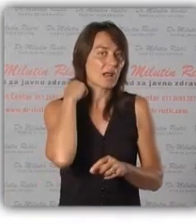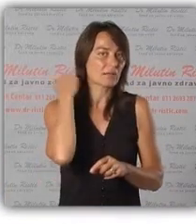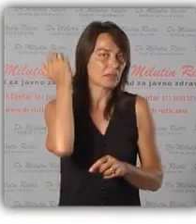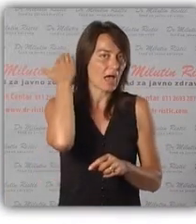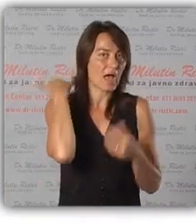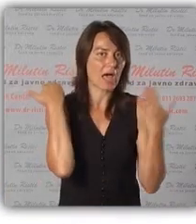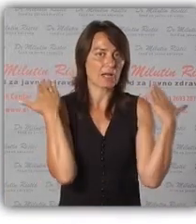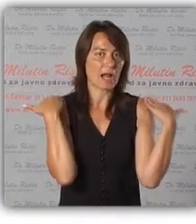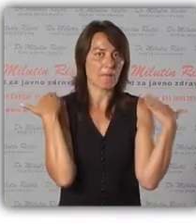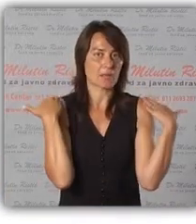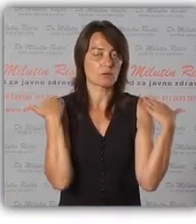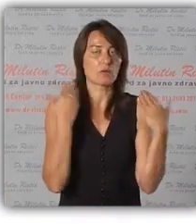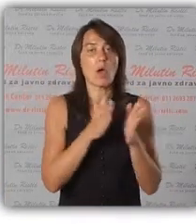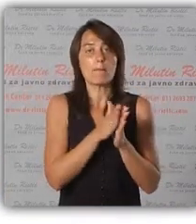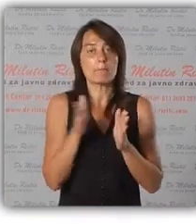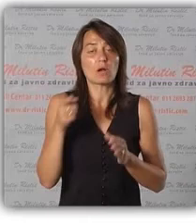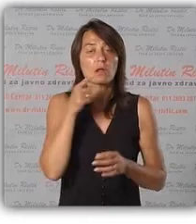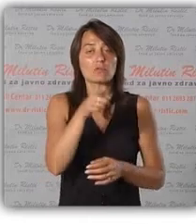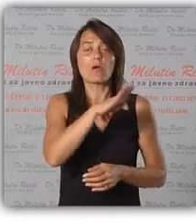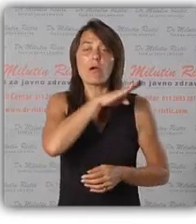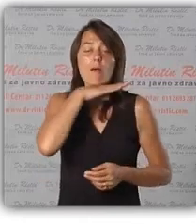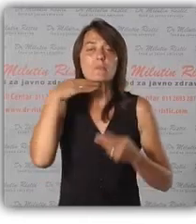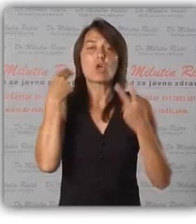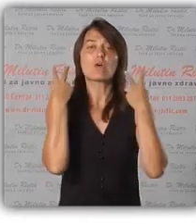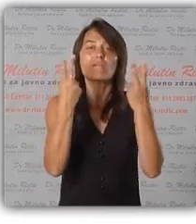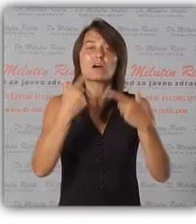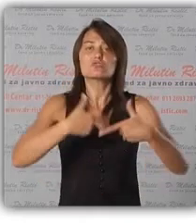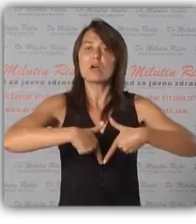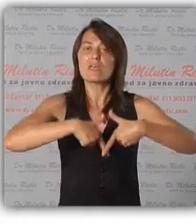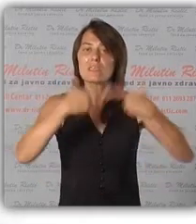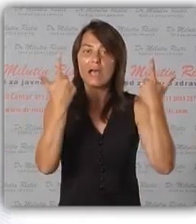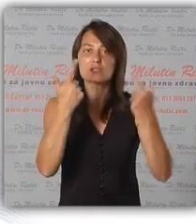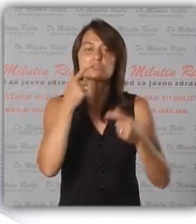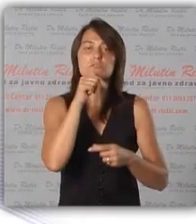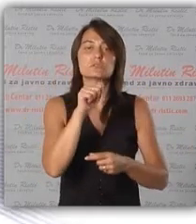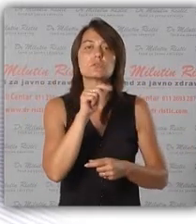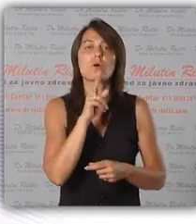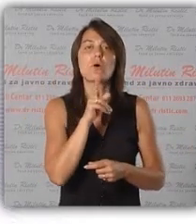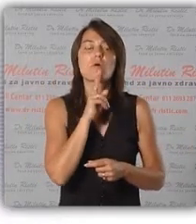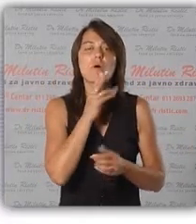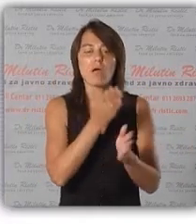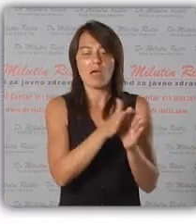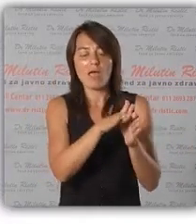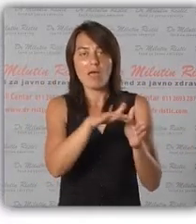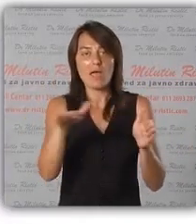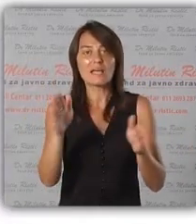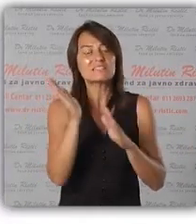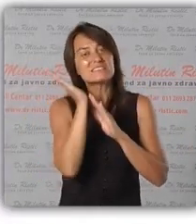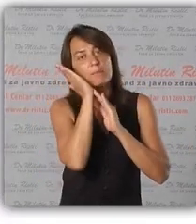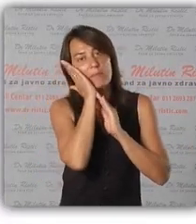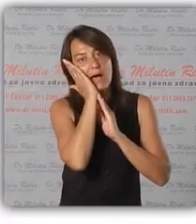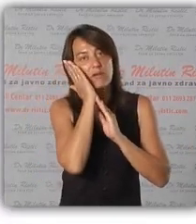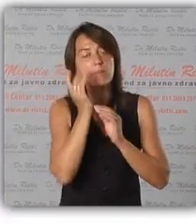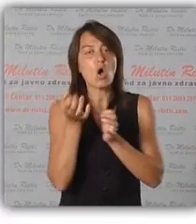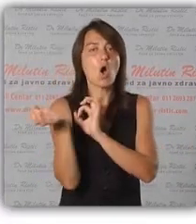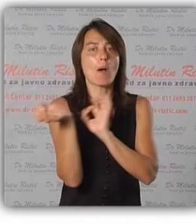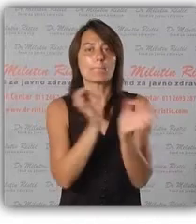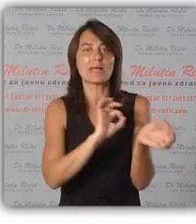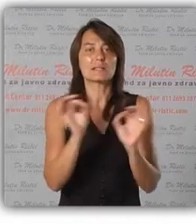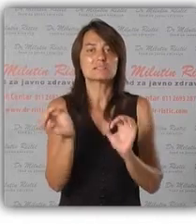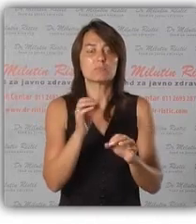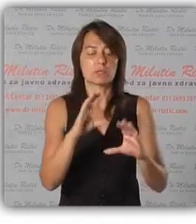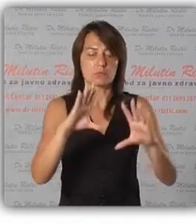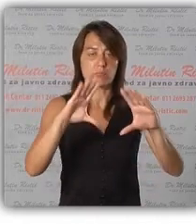muskulature vrata i ramenog pojasa. Pored toga je veoma značajno jastuk i dušek na kome spavamo, dakle